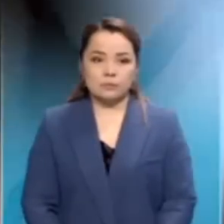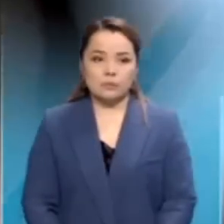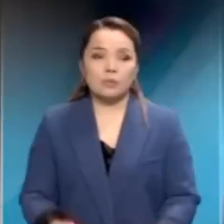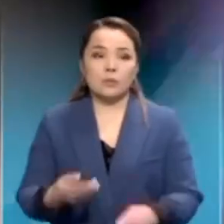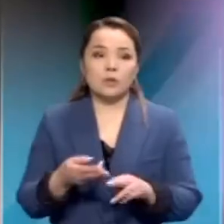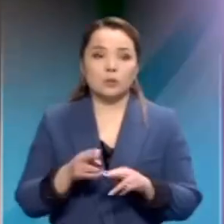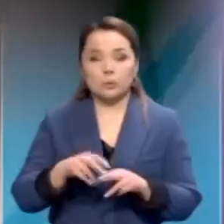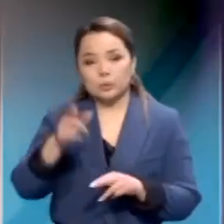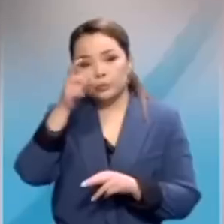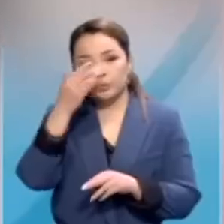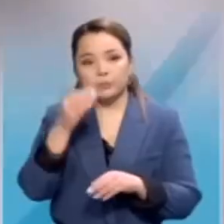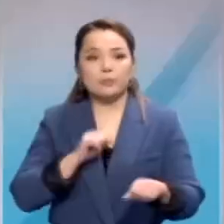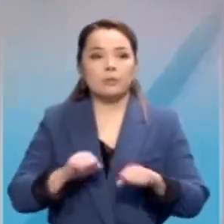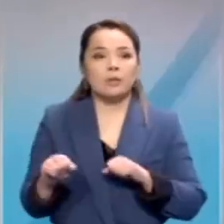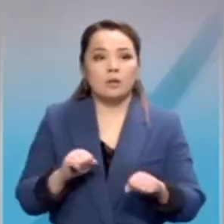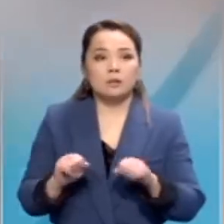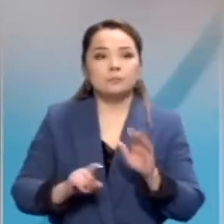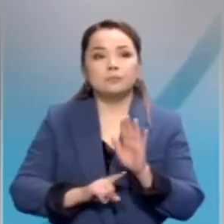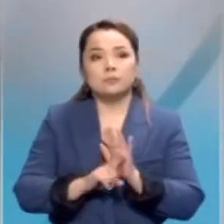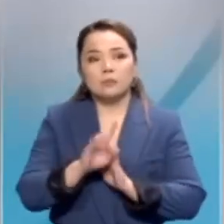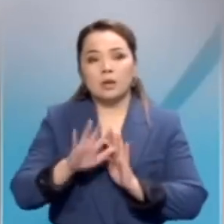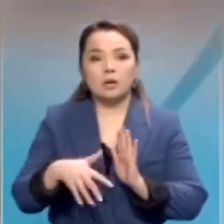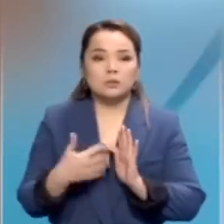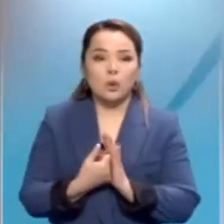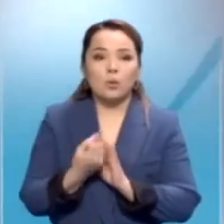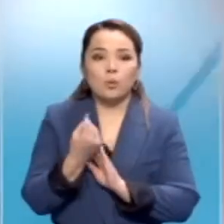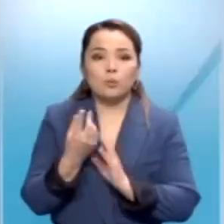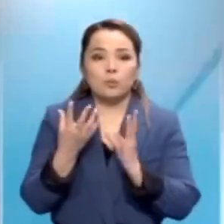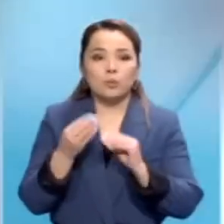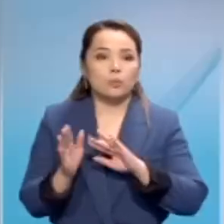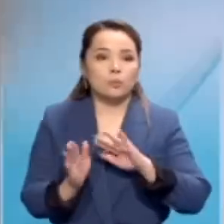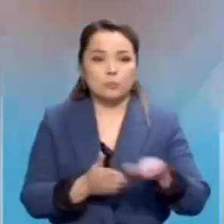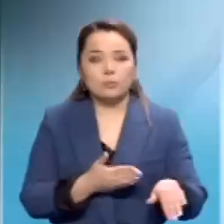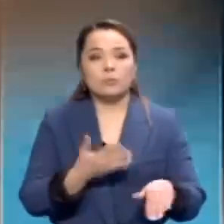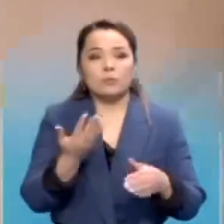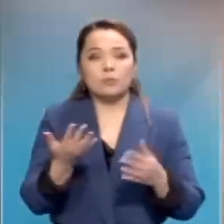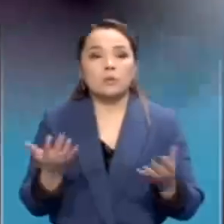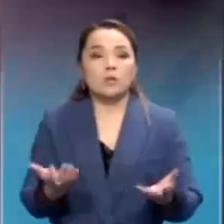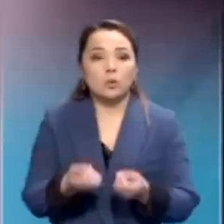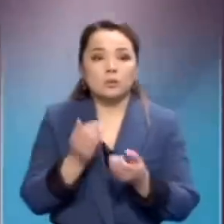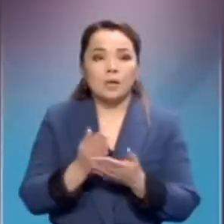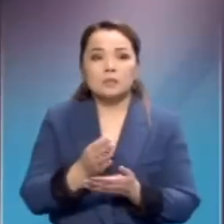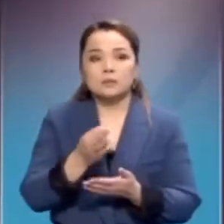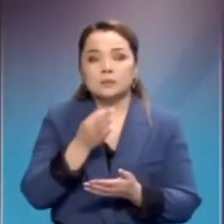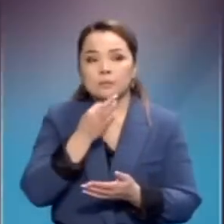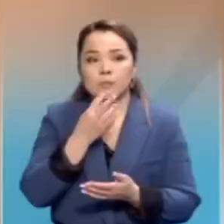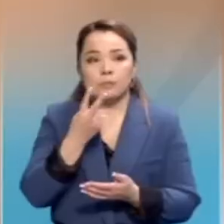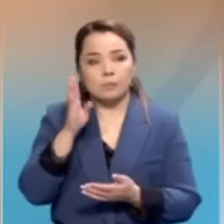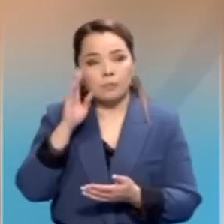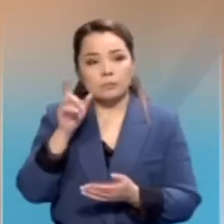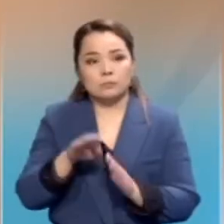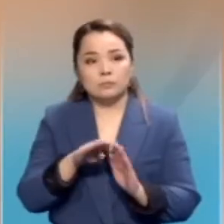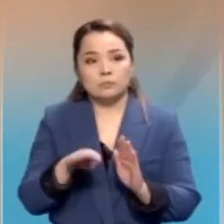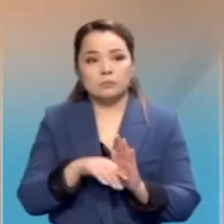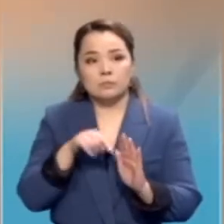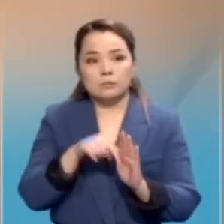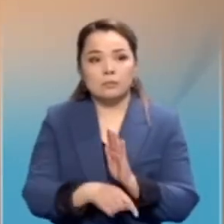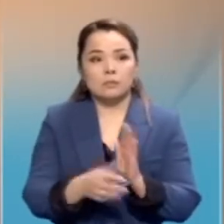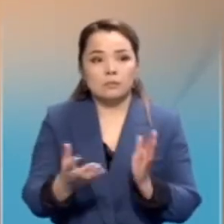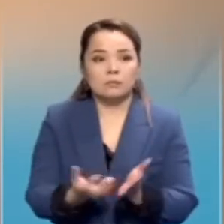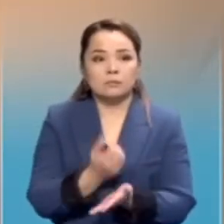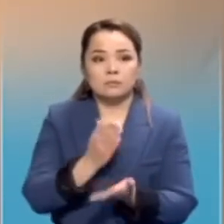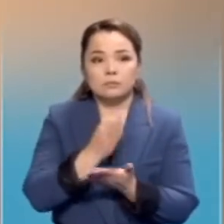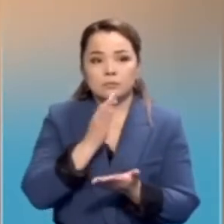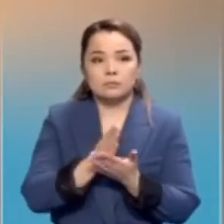Bul bugün Türkiye'deki yer silkinisi bastalgandan beri 11 gün ötkenden keyin kutkaruşlardın iki yer azamattı üyündünün astından alıp çıkan